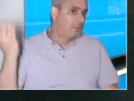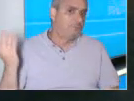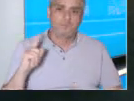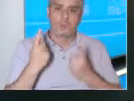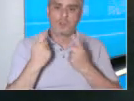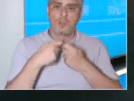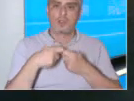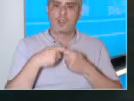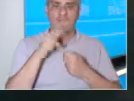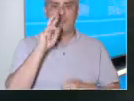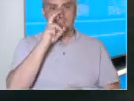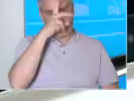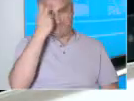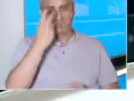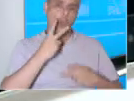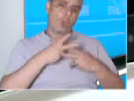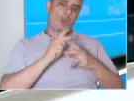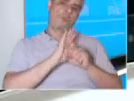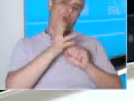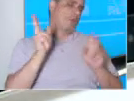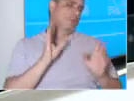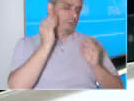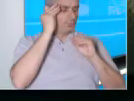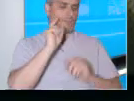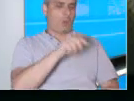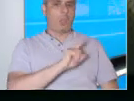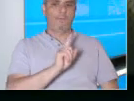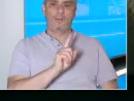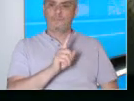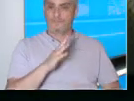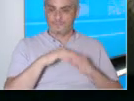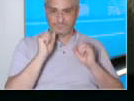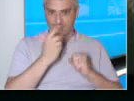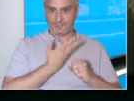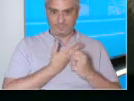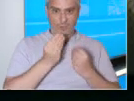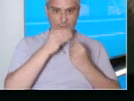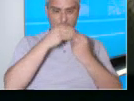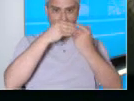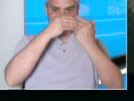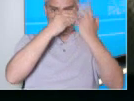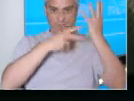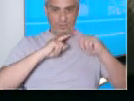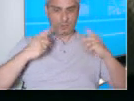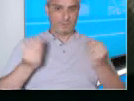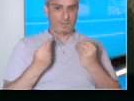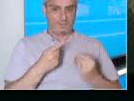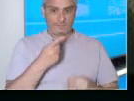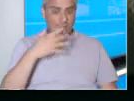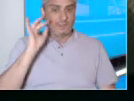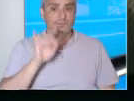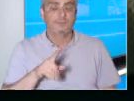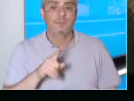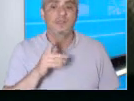קורה לחברי רע"מ? אני יודע מה, הם חולים בקורונה, הם מודיעים שהם לא מגיעים. כן, ועל הבסיס הזה גם יקבלו עוד ועוד ועוד ועוד כל מיני דברים. אנחנו